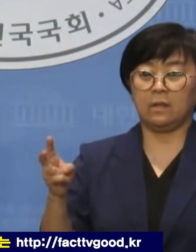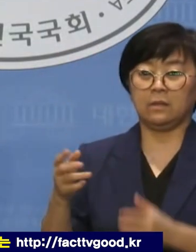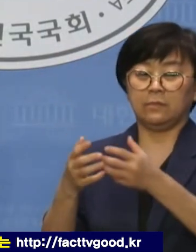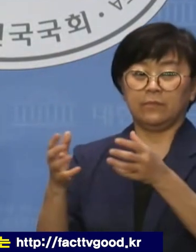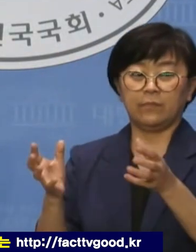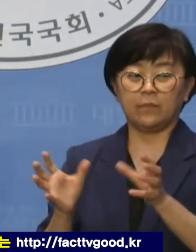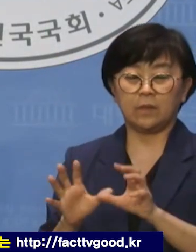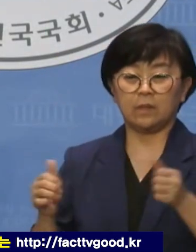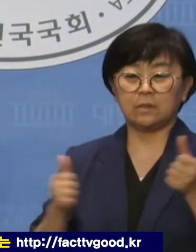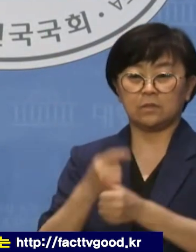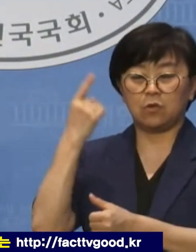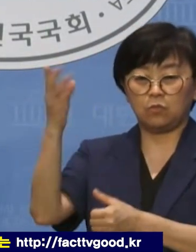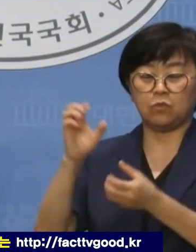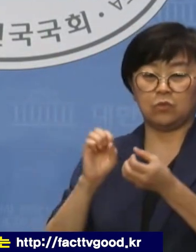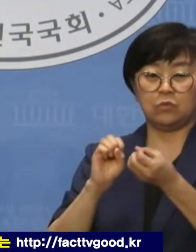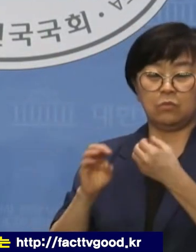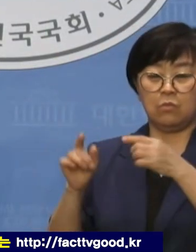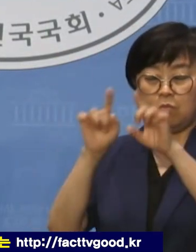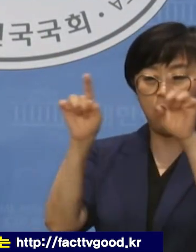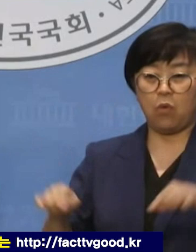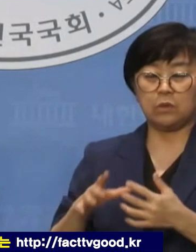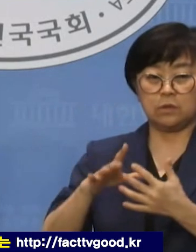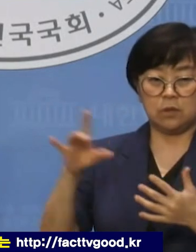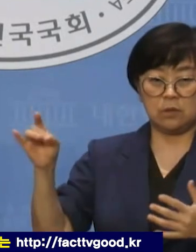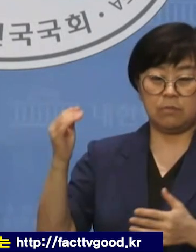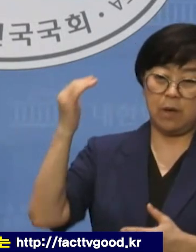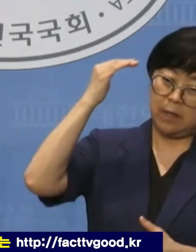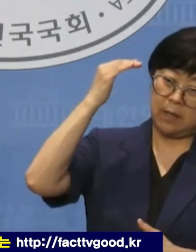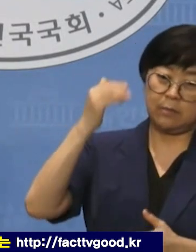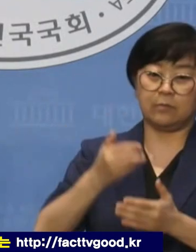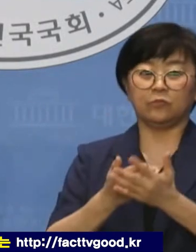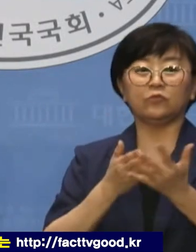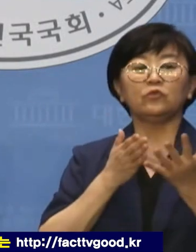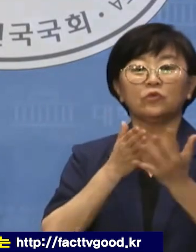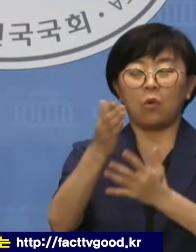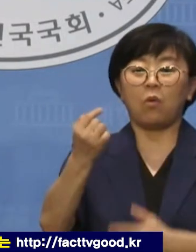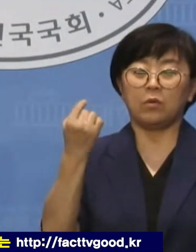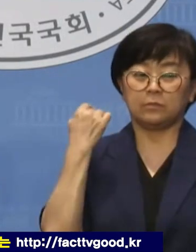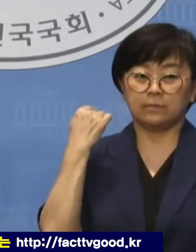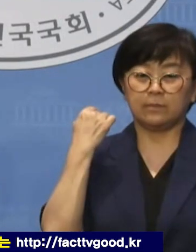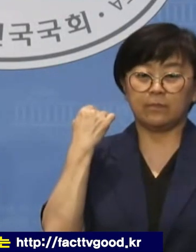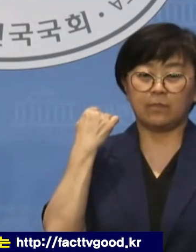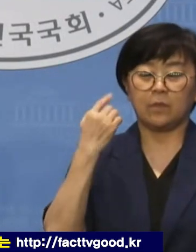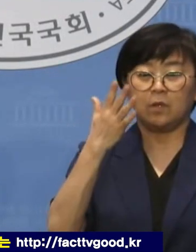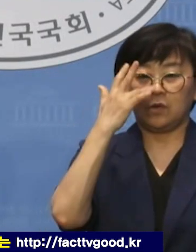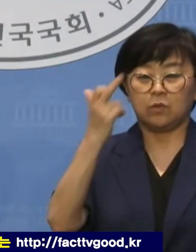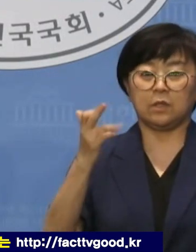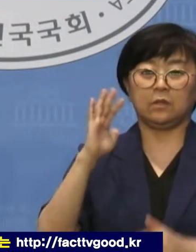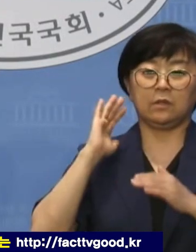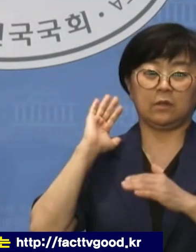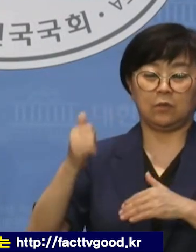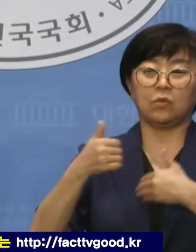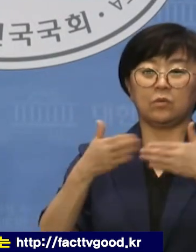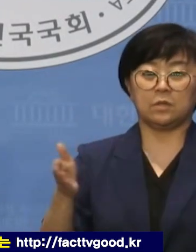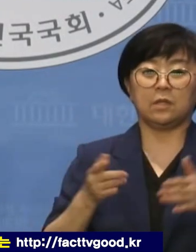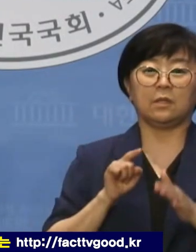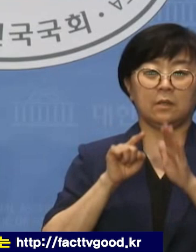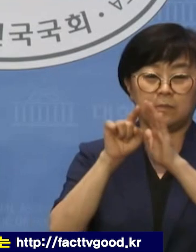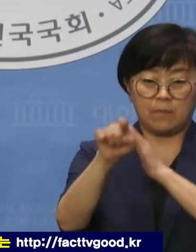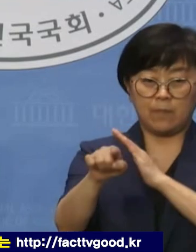여당의 인사청문 보고서 채택 방해를 뚫고 어제 용산 대통령실에